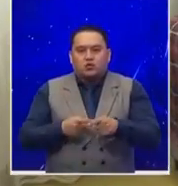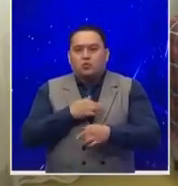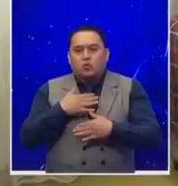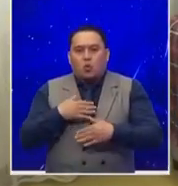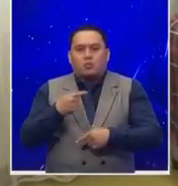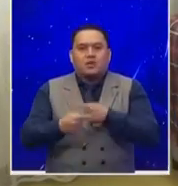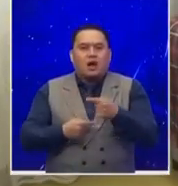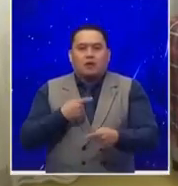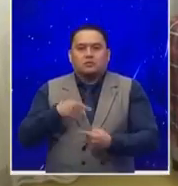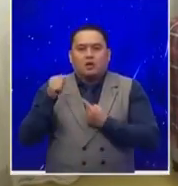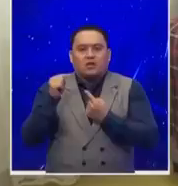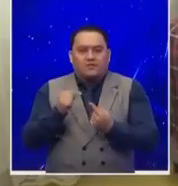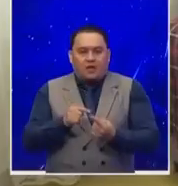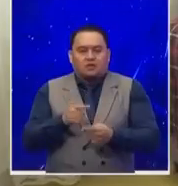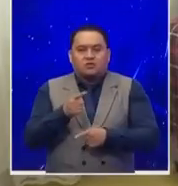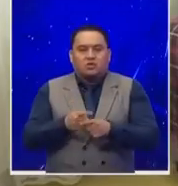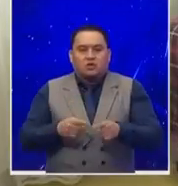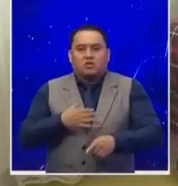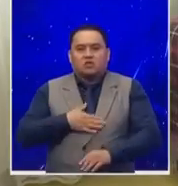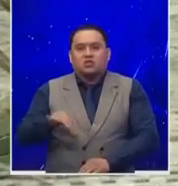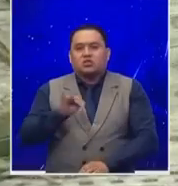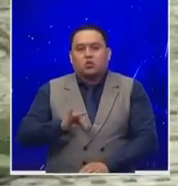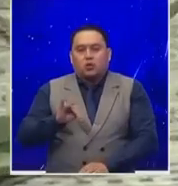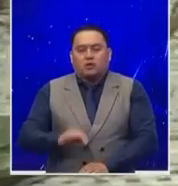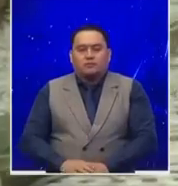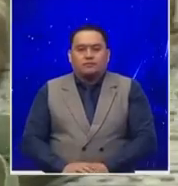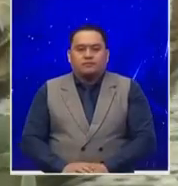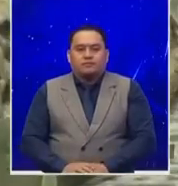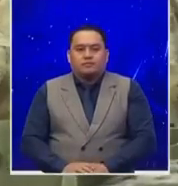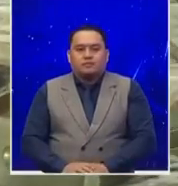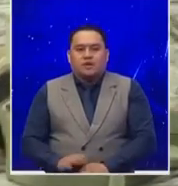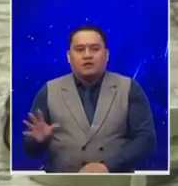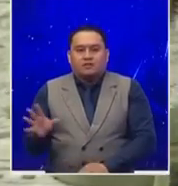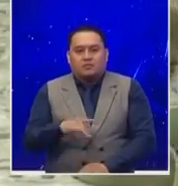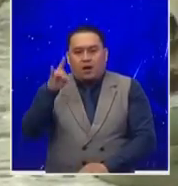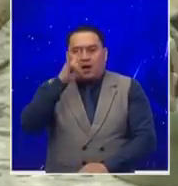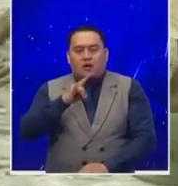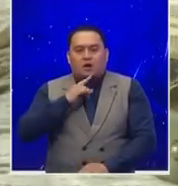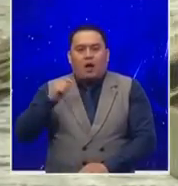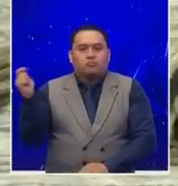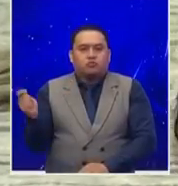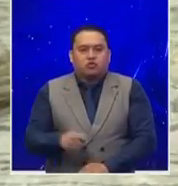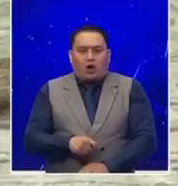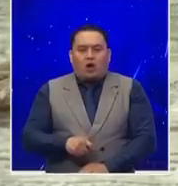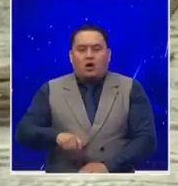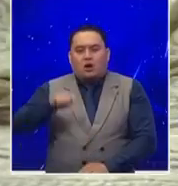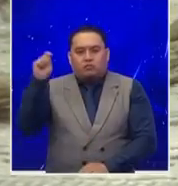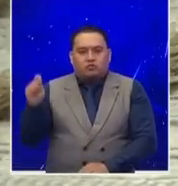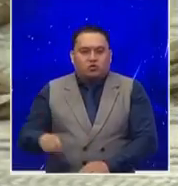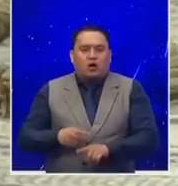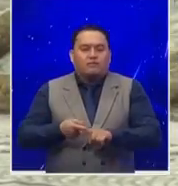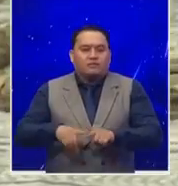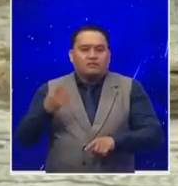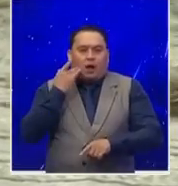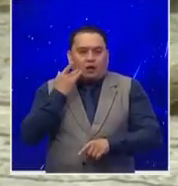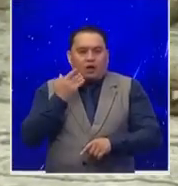наших предков и, соответственно, часть нашей истории. Во все времена в казахском народе к камче относились с уважением. Это атрибут жизни и